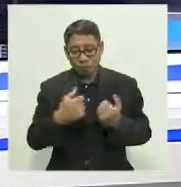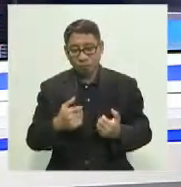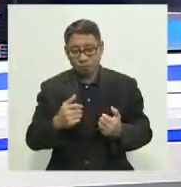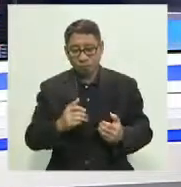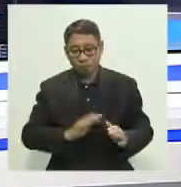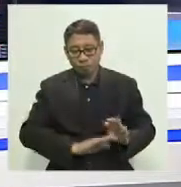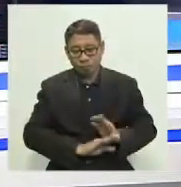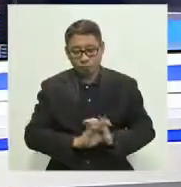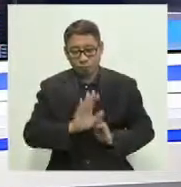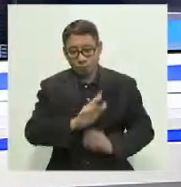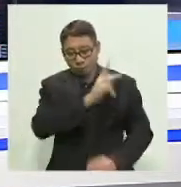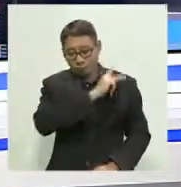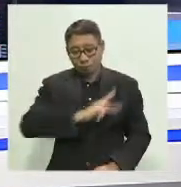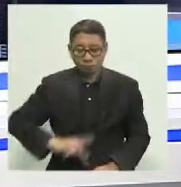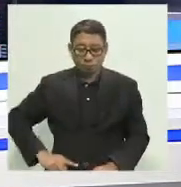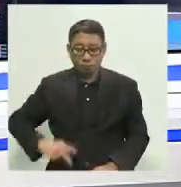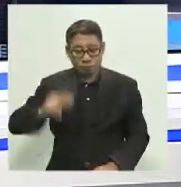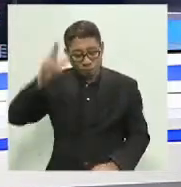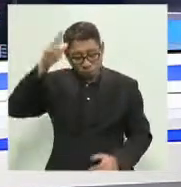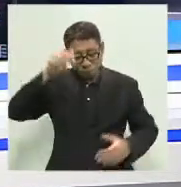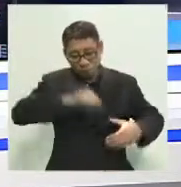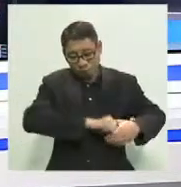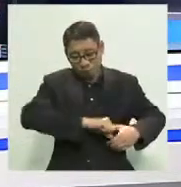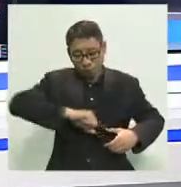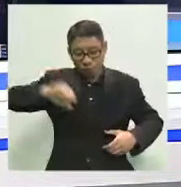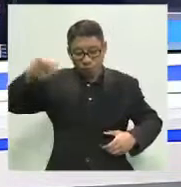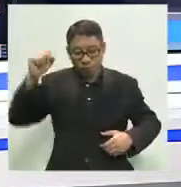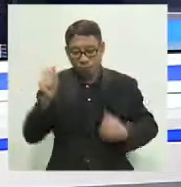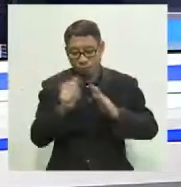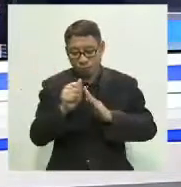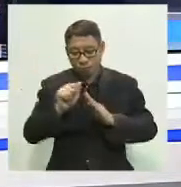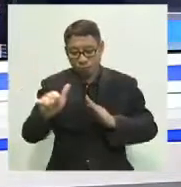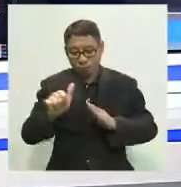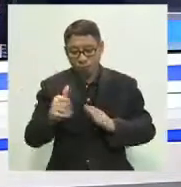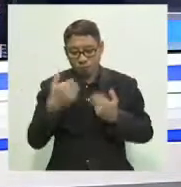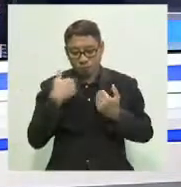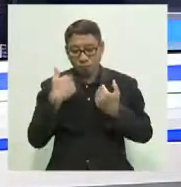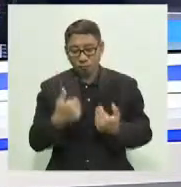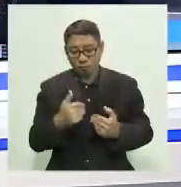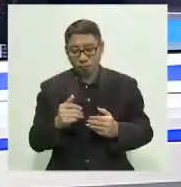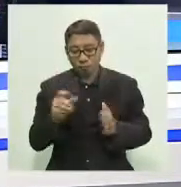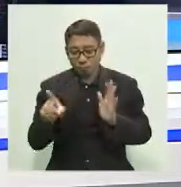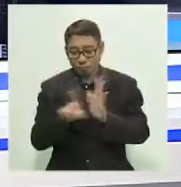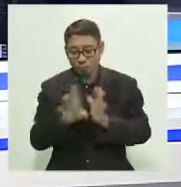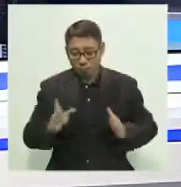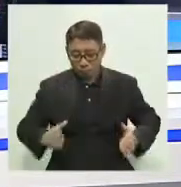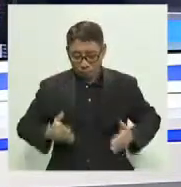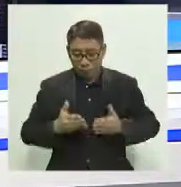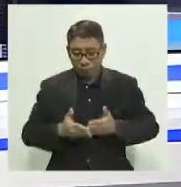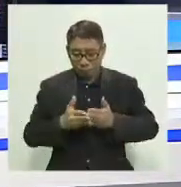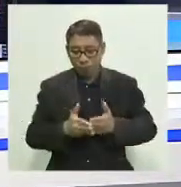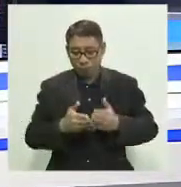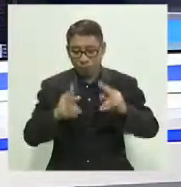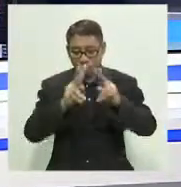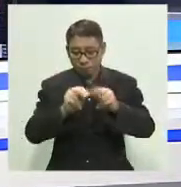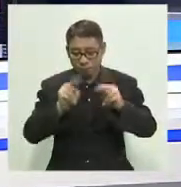ที่สมเด็จพระเจ้าตากสินมหาราชได้ยกทัพเข้าตีอยุธยาในการกู้เอกราชนะคะล่าสุดขบวนเรือได้เข้าสู่จังหวัดน